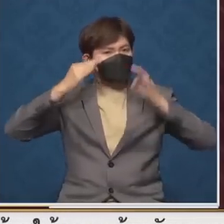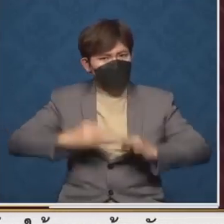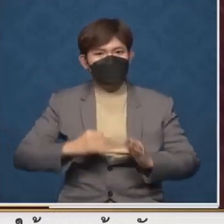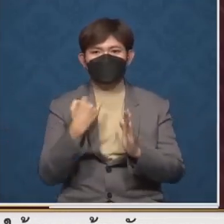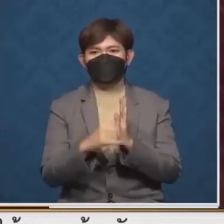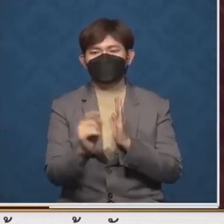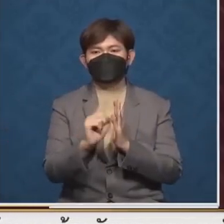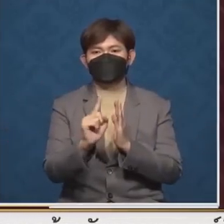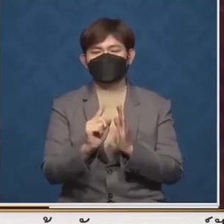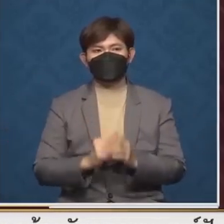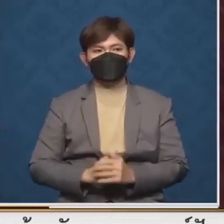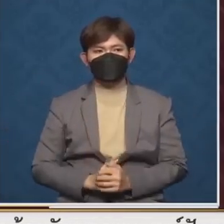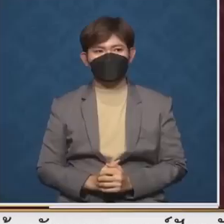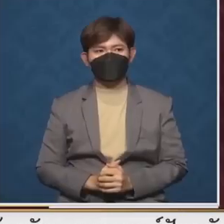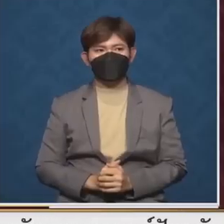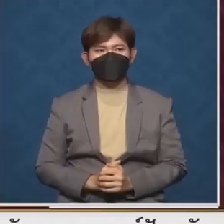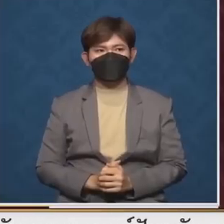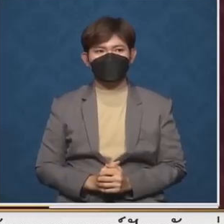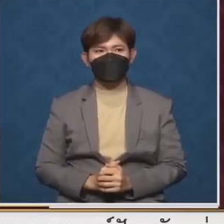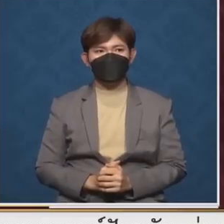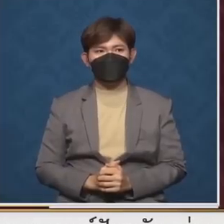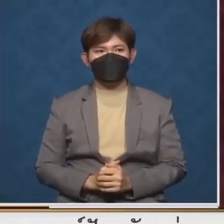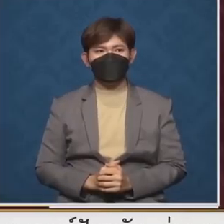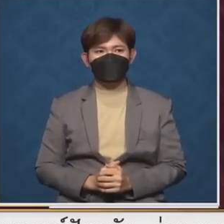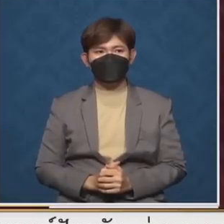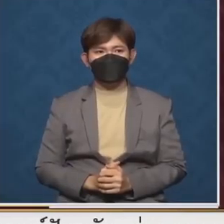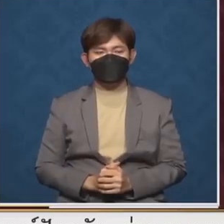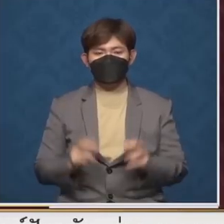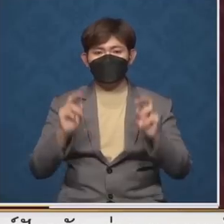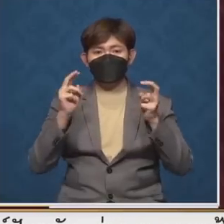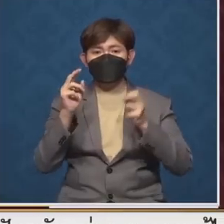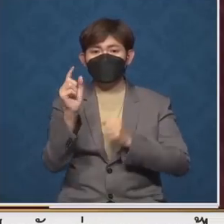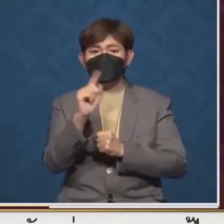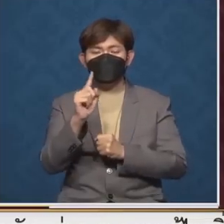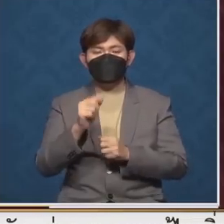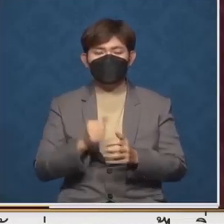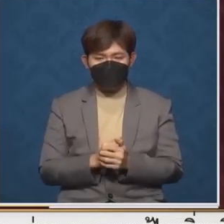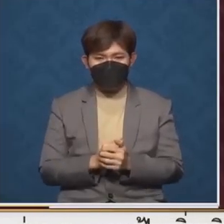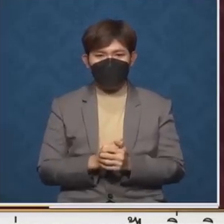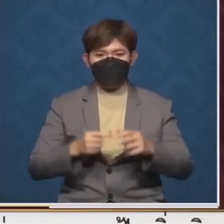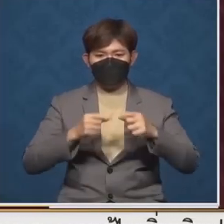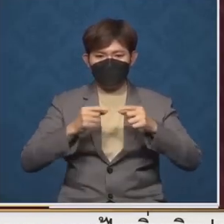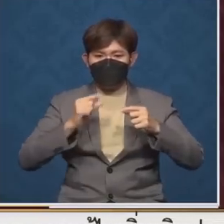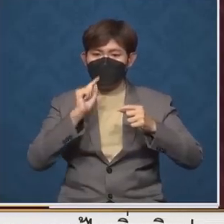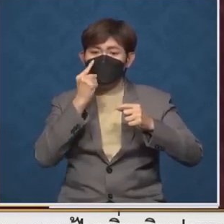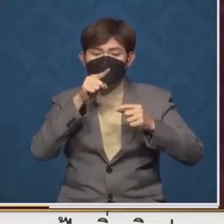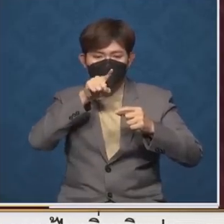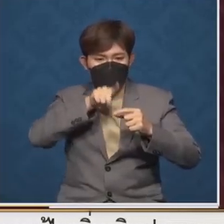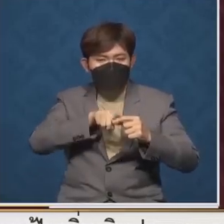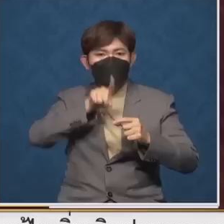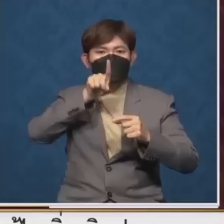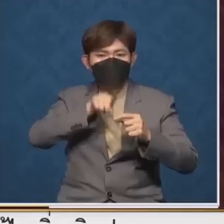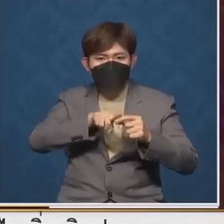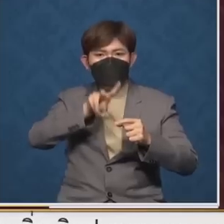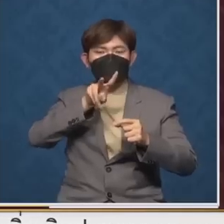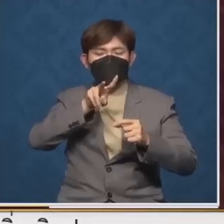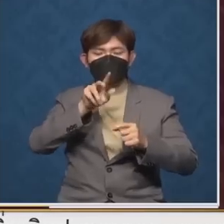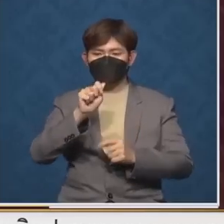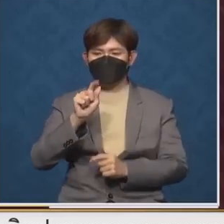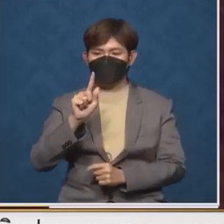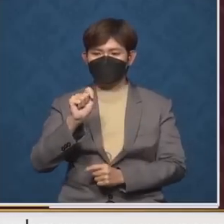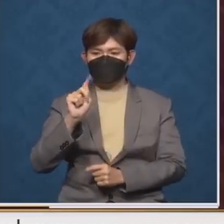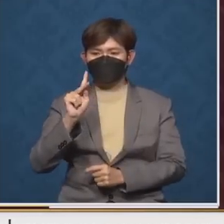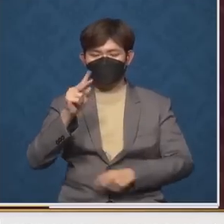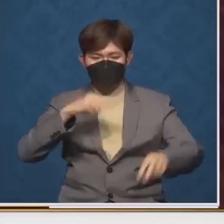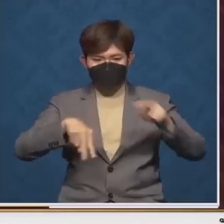อกครัท่าน เรื่องการจัดถาชุดตรวจ ATK แยงจมูกไม่ปรง